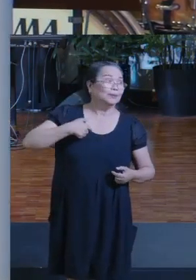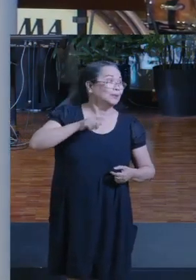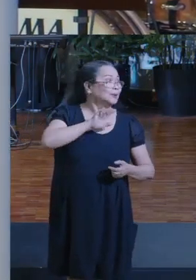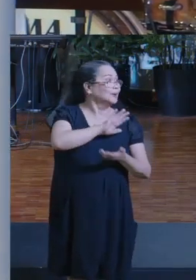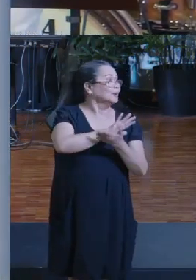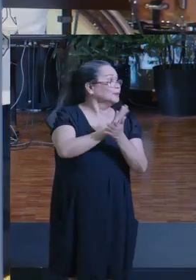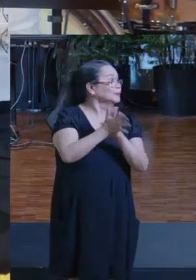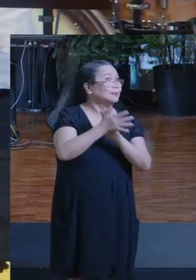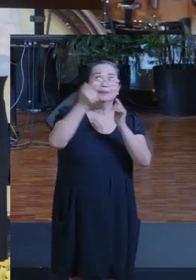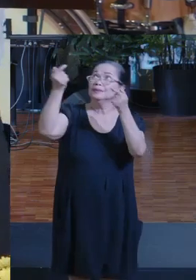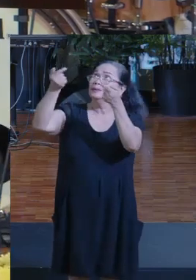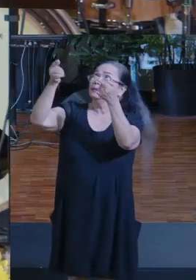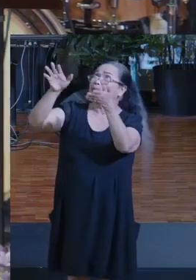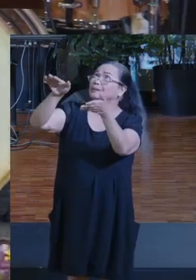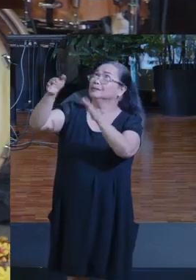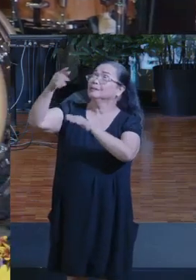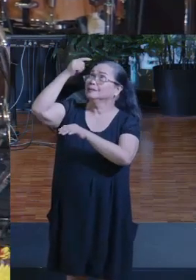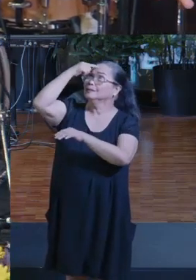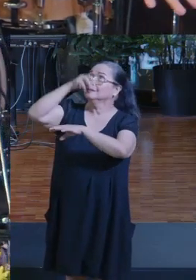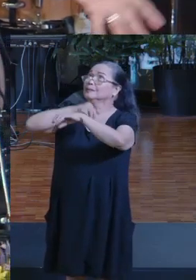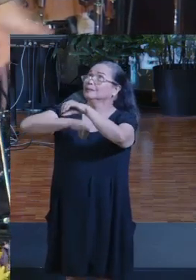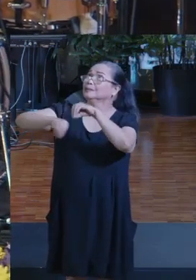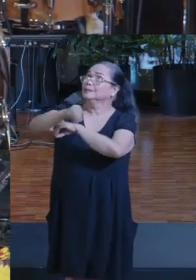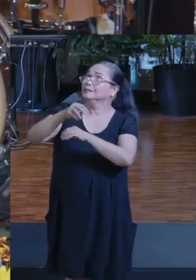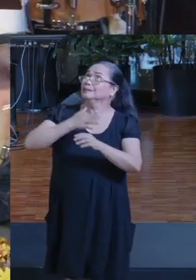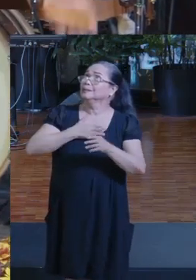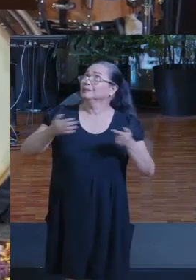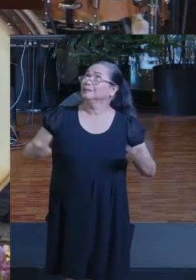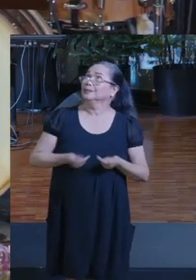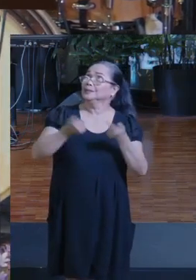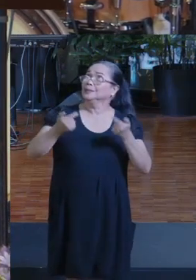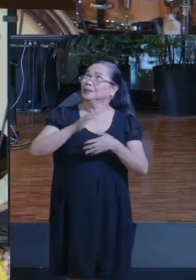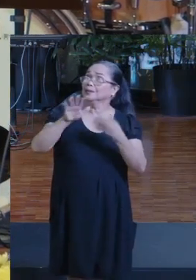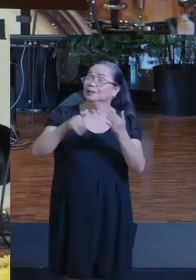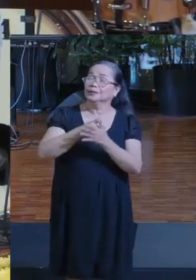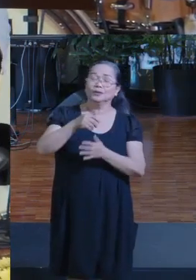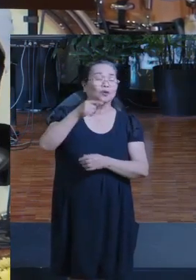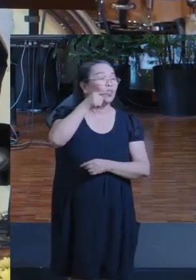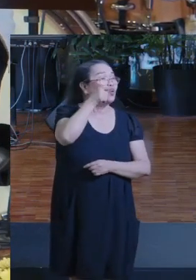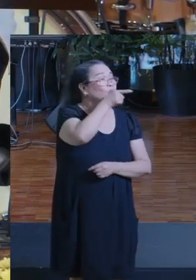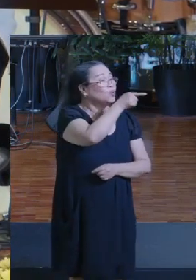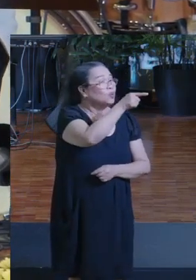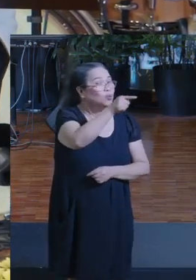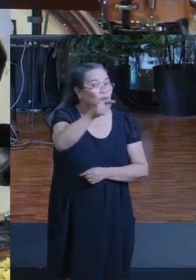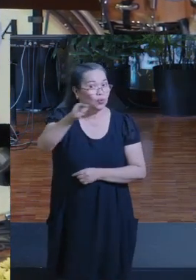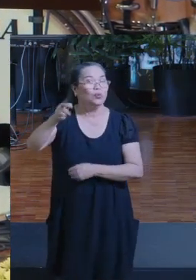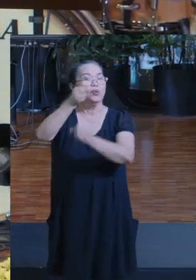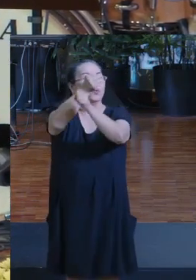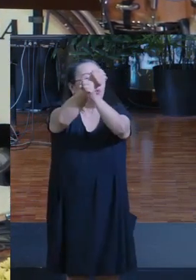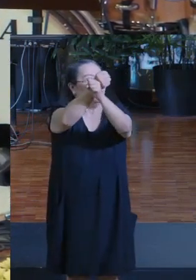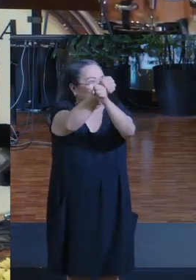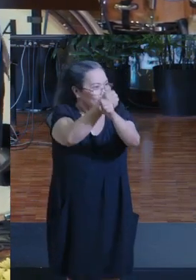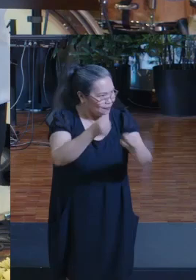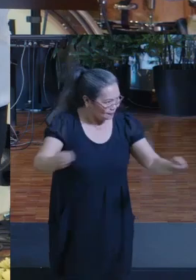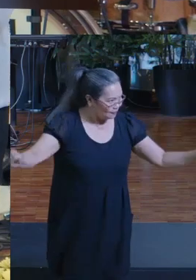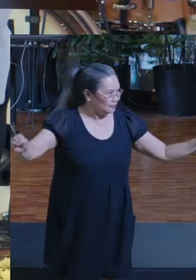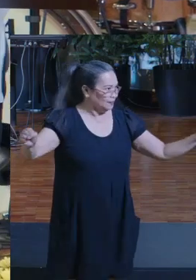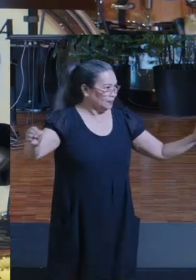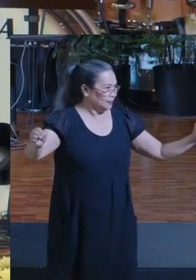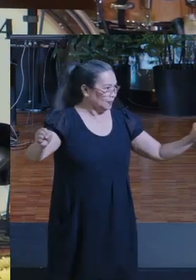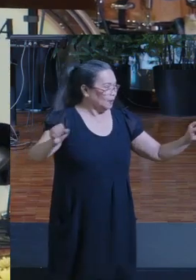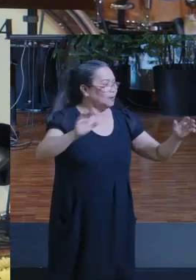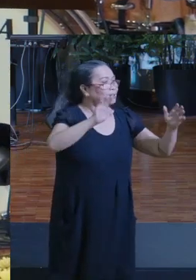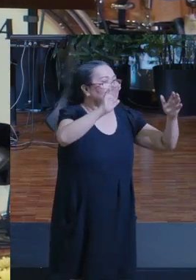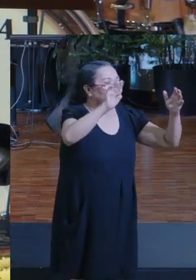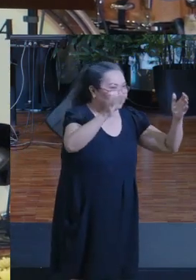kanyang sinless death ay para sa kabayaran ng inyong kasalanan, kayo ay ligtas na. Lahat ng